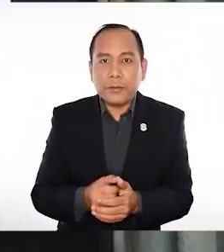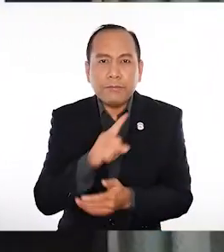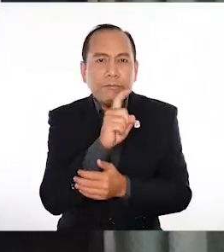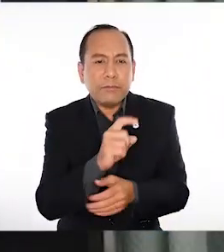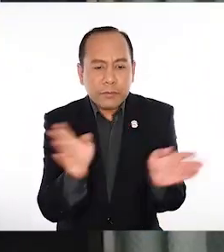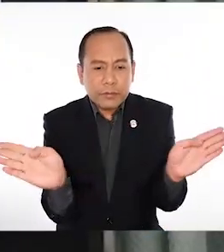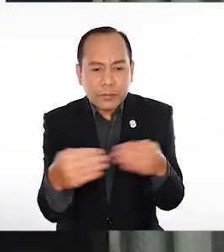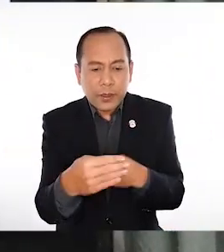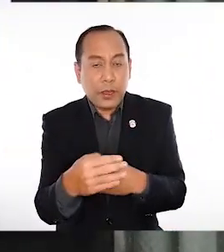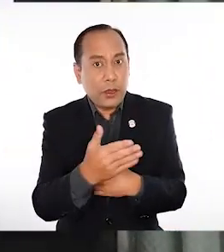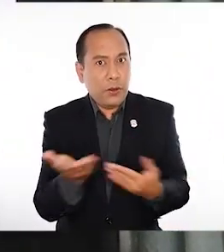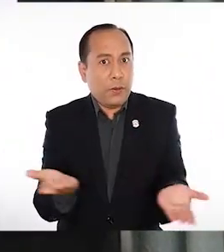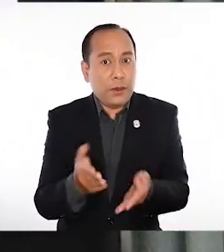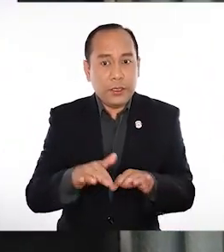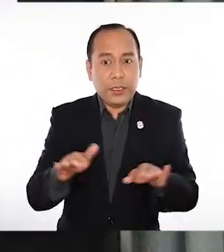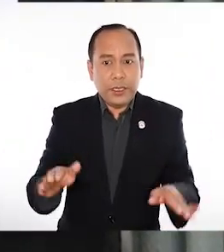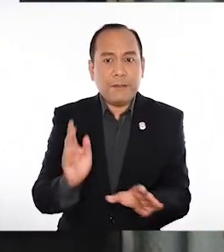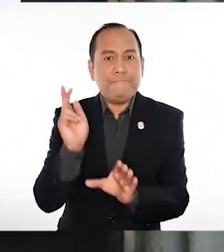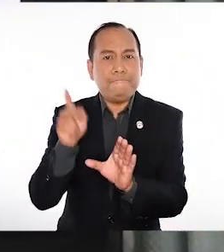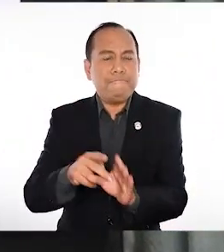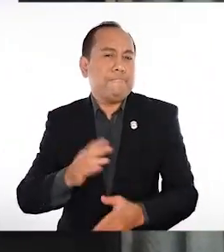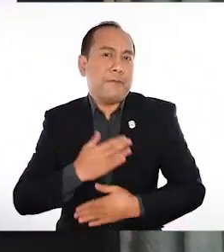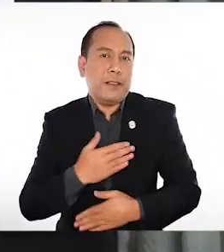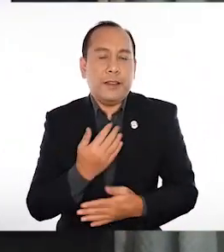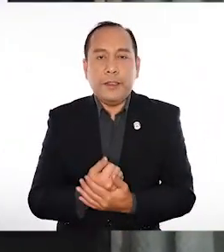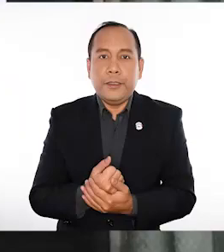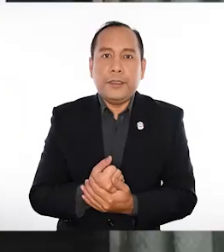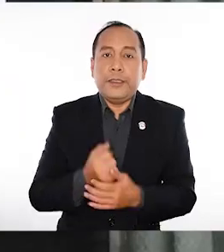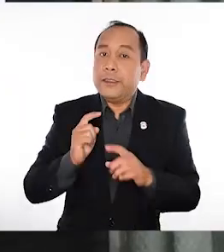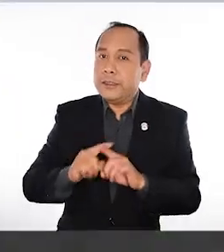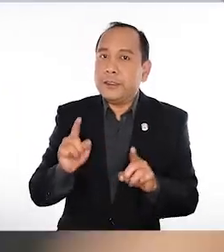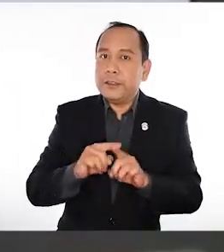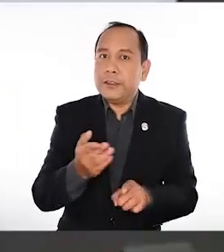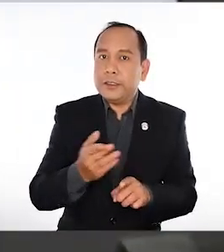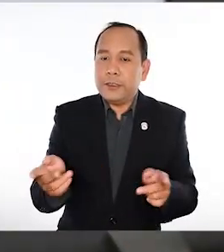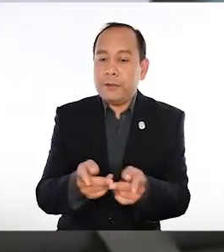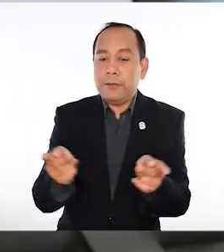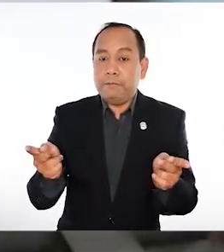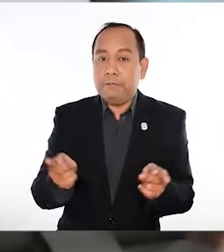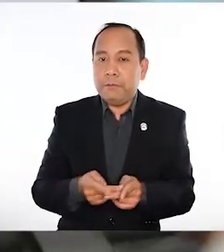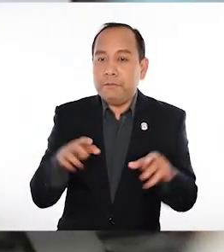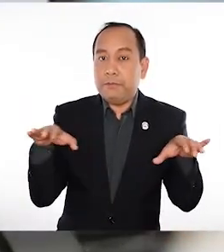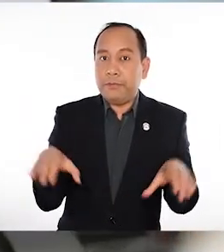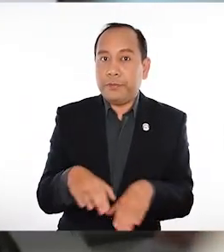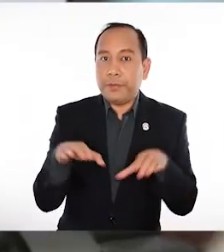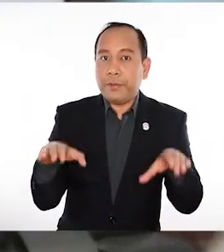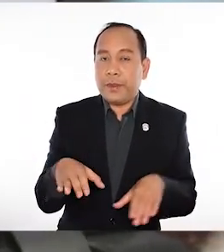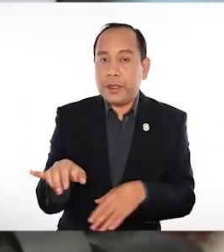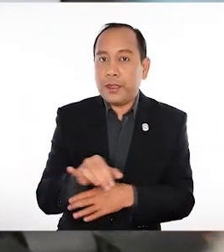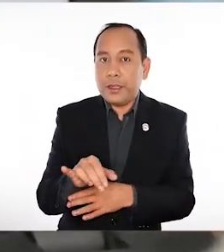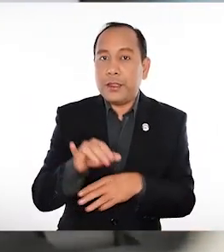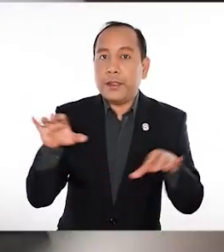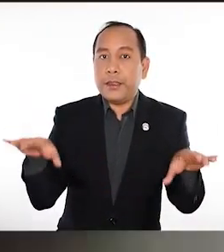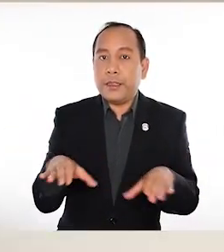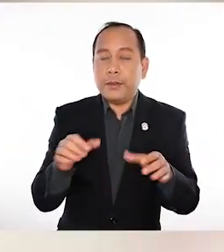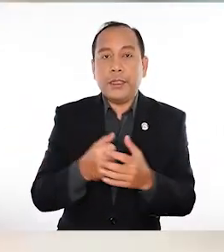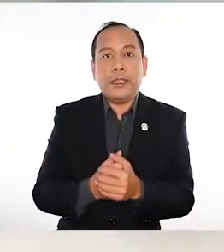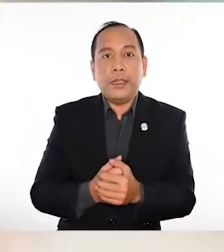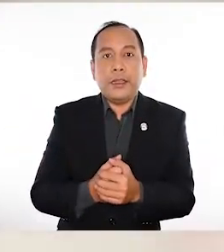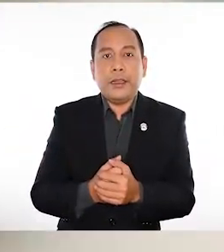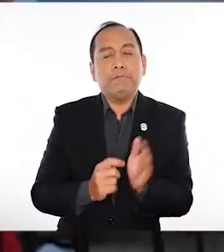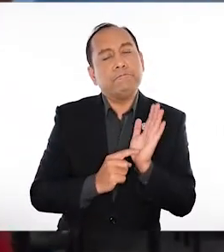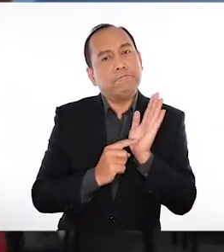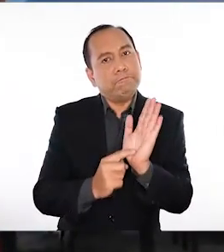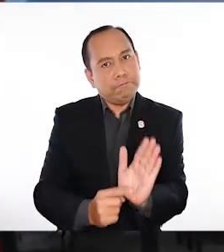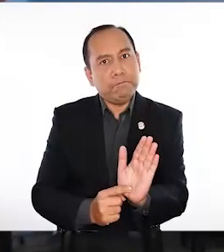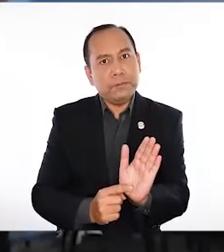ang mga kabataang Iglesia ni Cristo. Iba't iba man ang mga dakong pinagsagawaan ng nasabing aktibidad, hayag